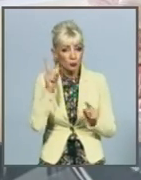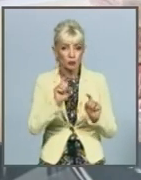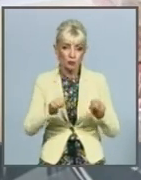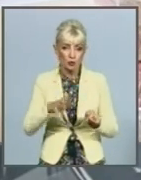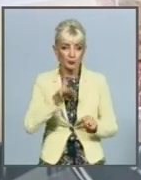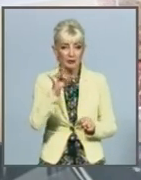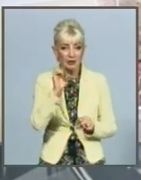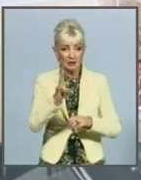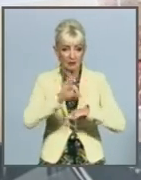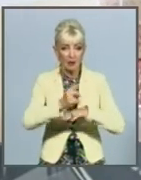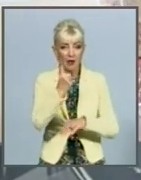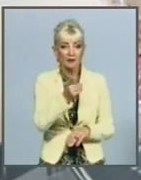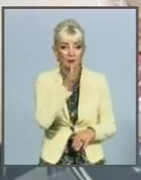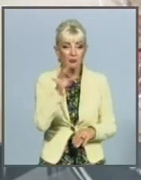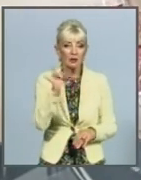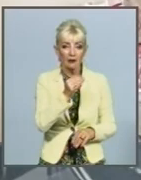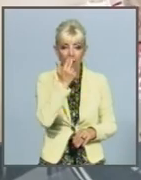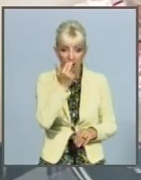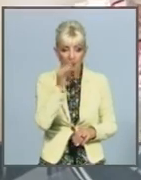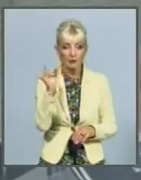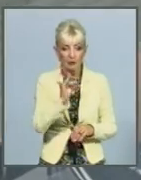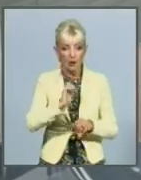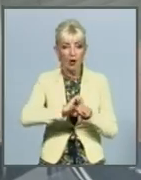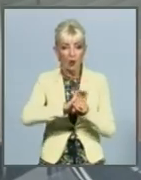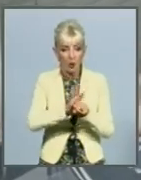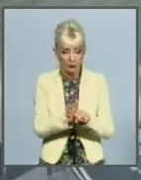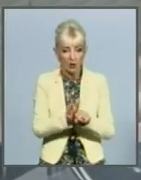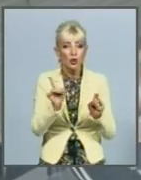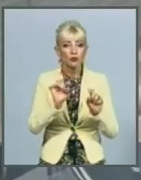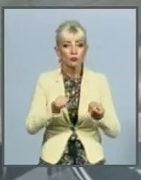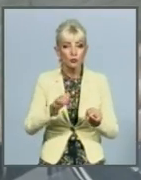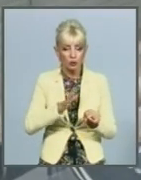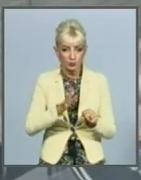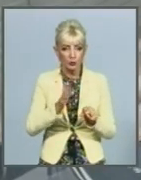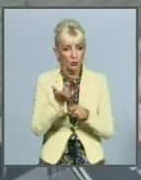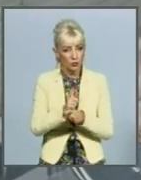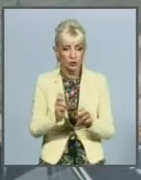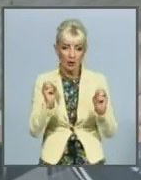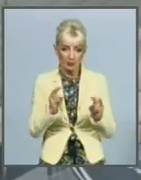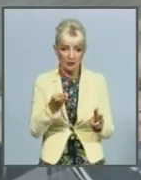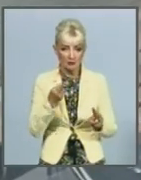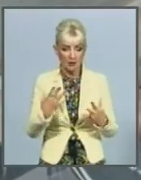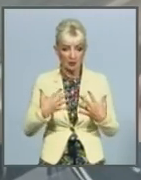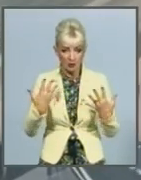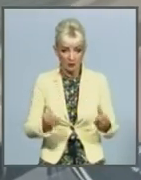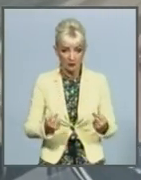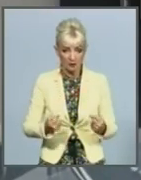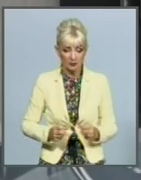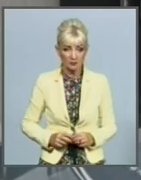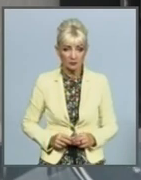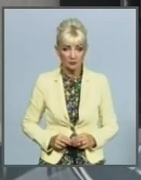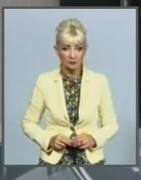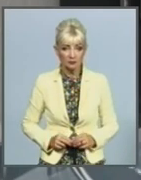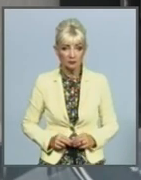ризик захворіти одночасно і грипом, і коронавірусом, що може бути особливо небезпечно для здоров'я. Анжела Сушко,